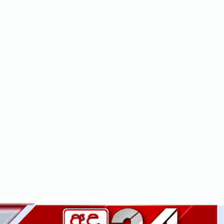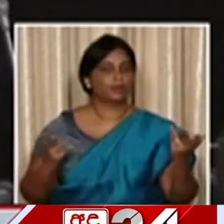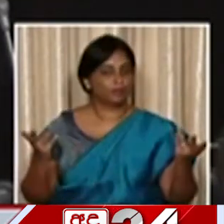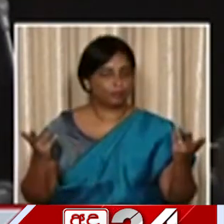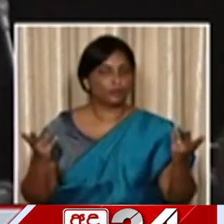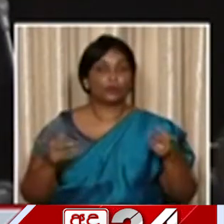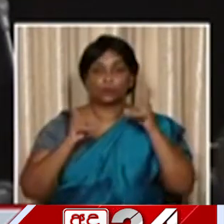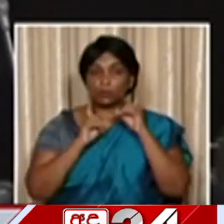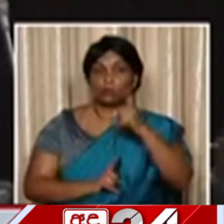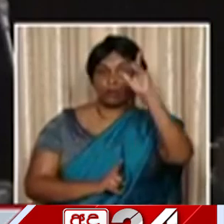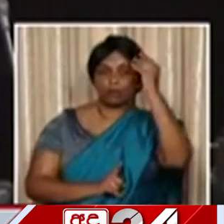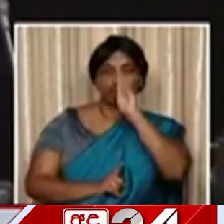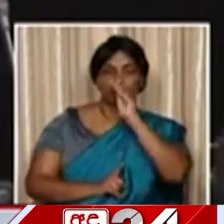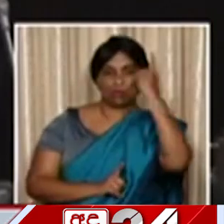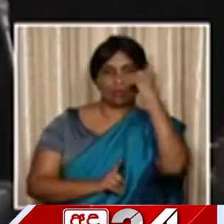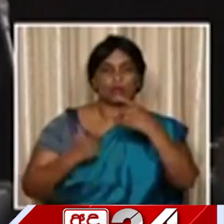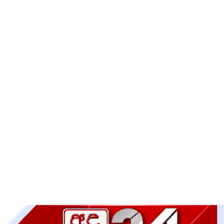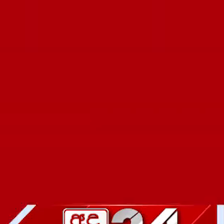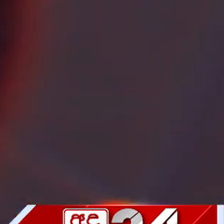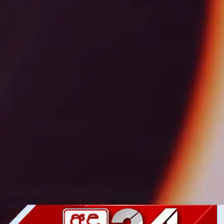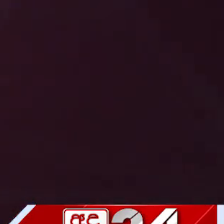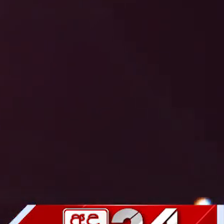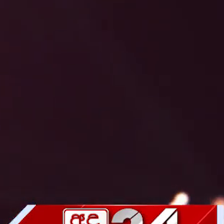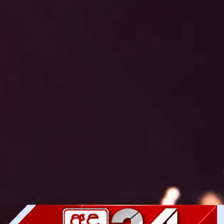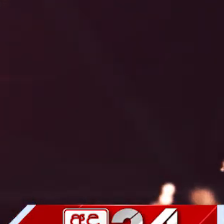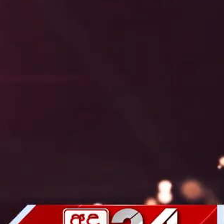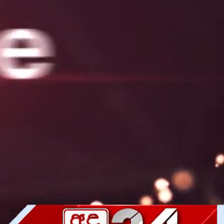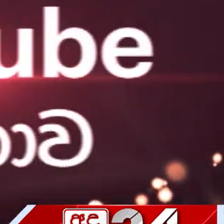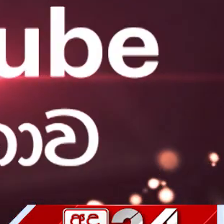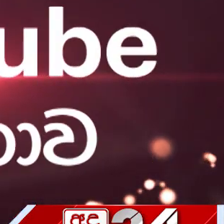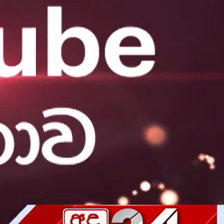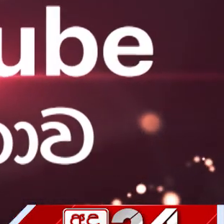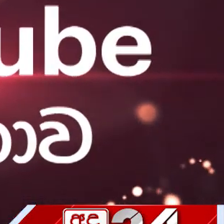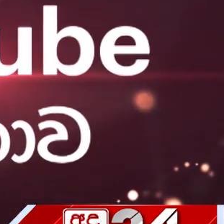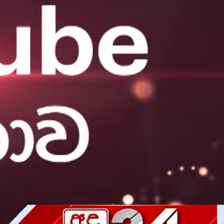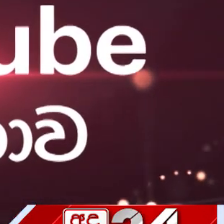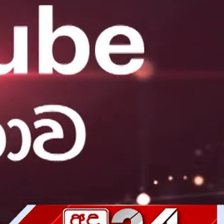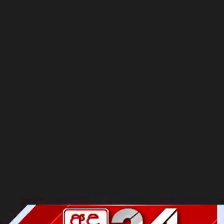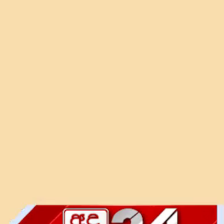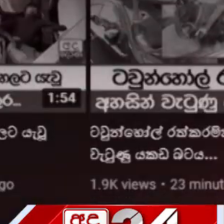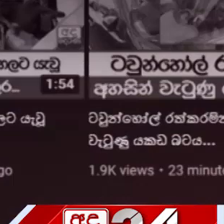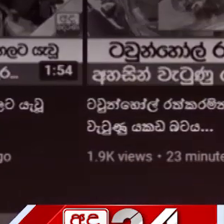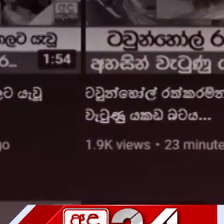වෙලා තියෙනවා. අන්නේ සාපි තමයි රාජපක්ෂට ගැහුවේ. අද දෙරණ YouTube